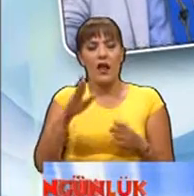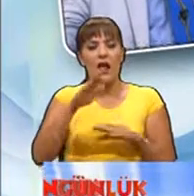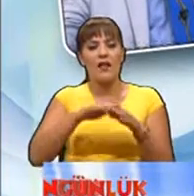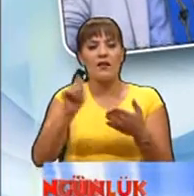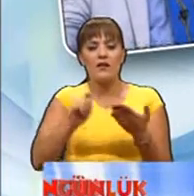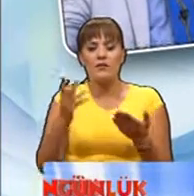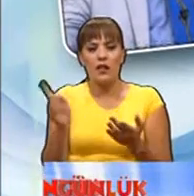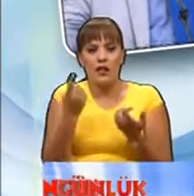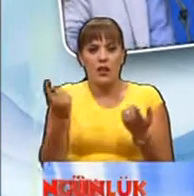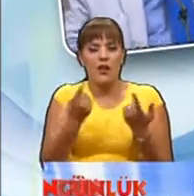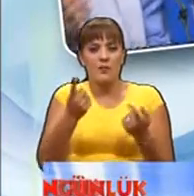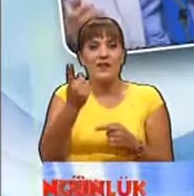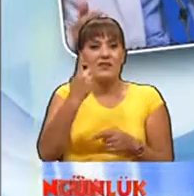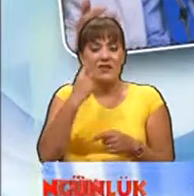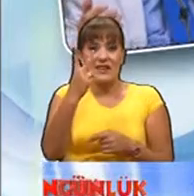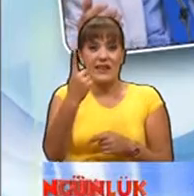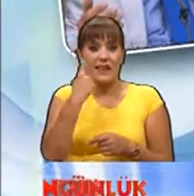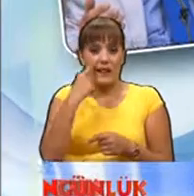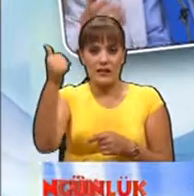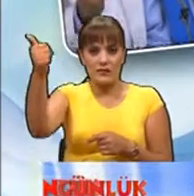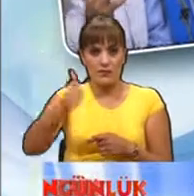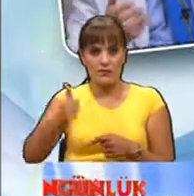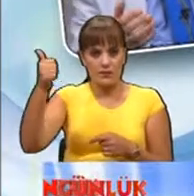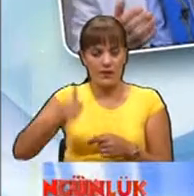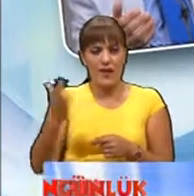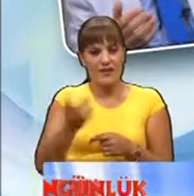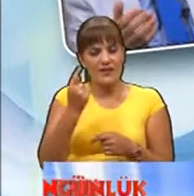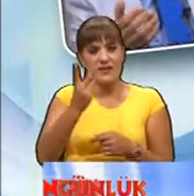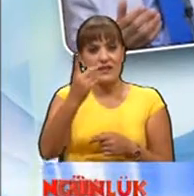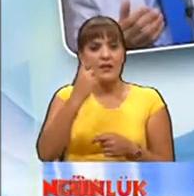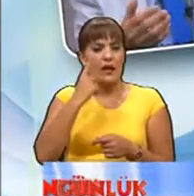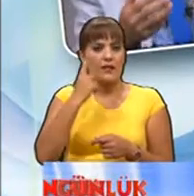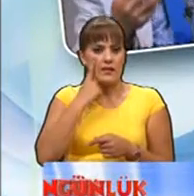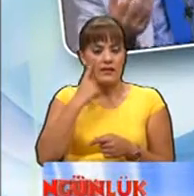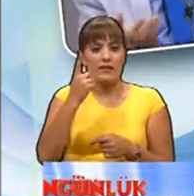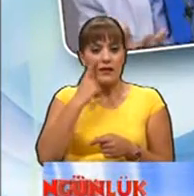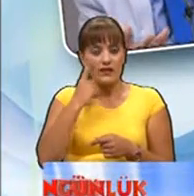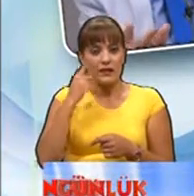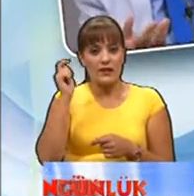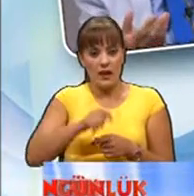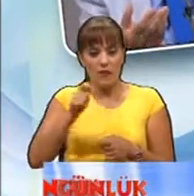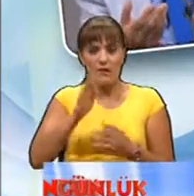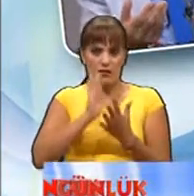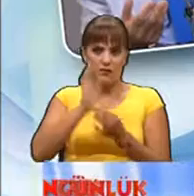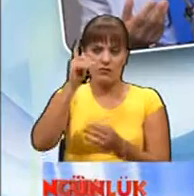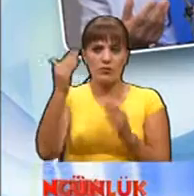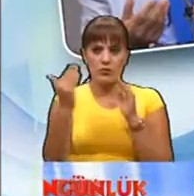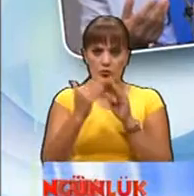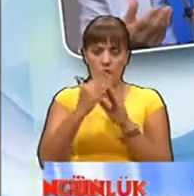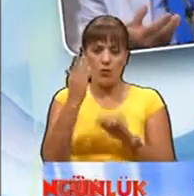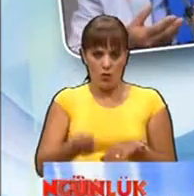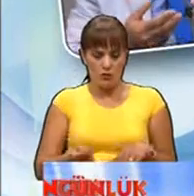yazısı vasiyeti yapması mümkün. İki tanık. Çok güzel. En azından iki tanık, tanıklık yapma ehliyetine sahip iki tanık